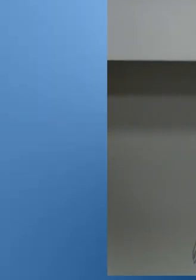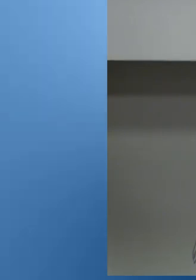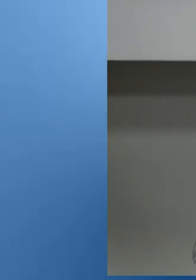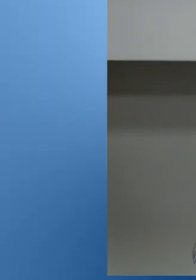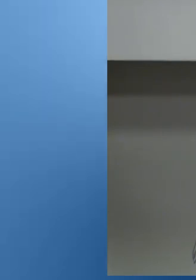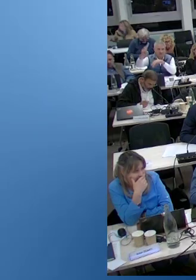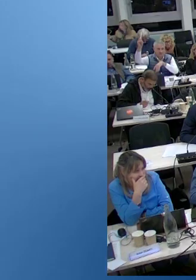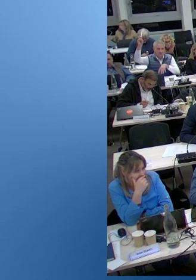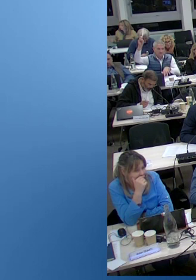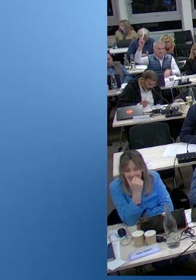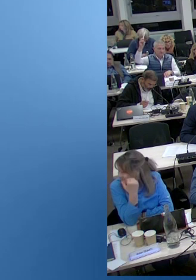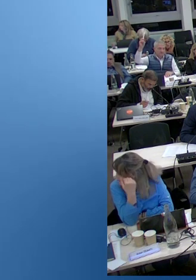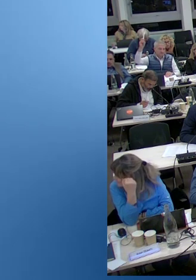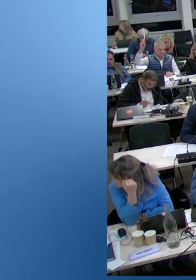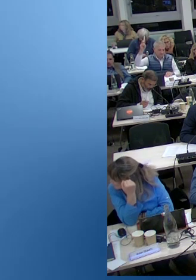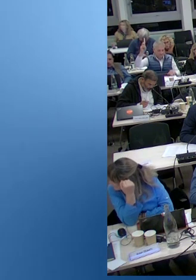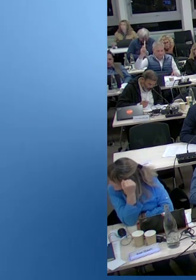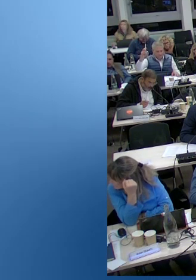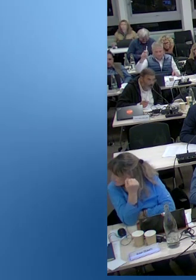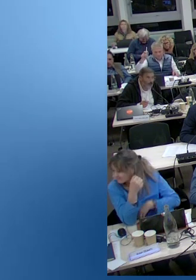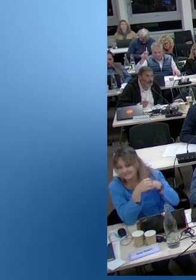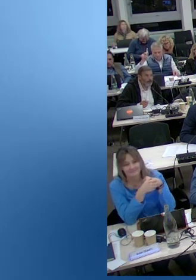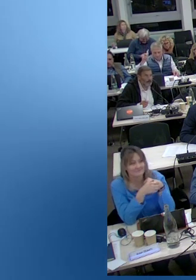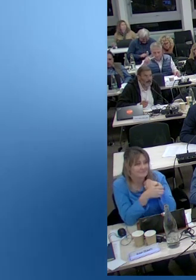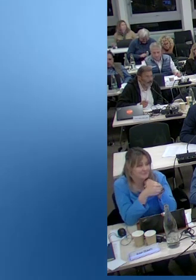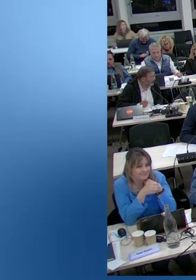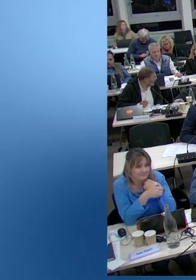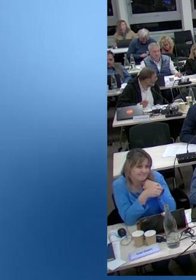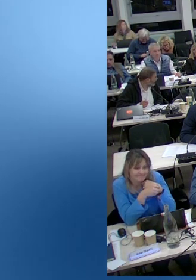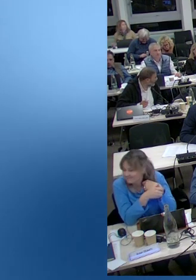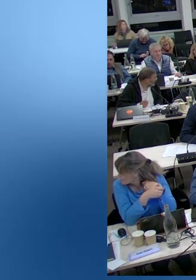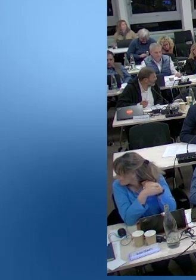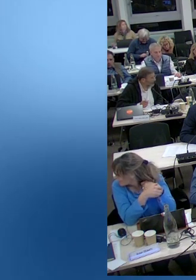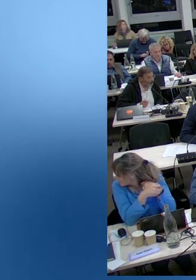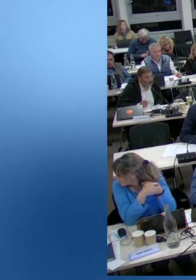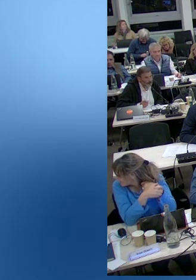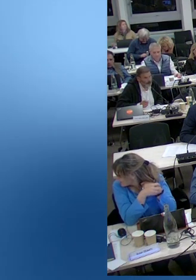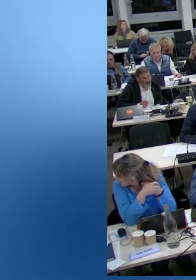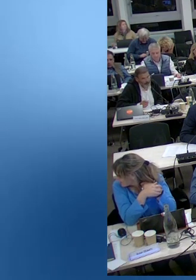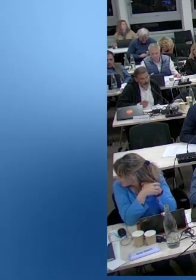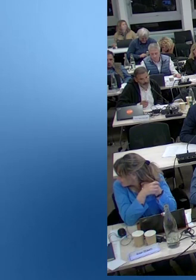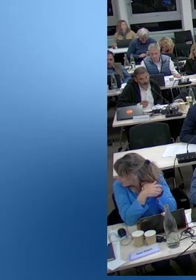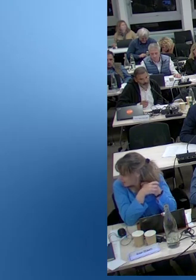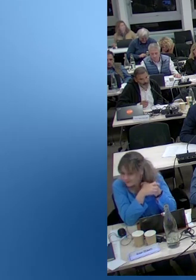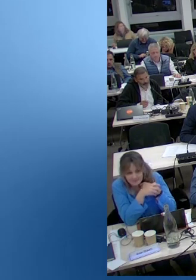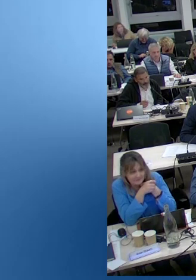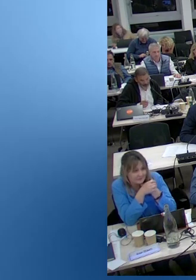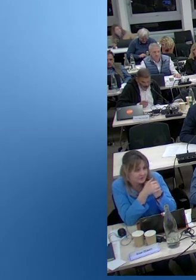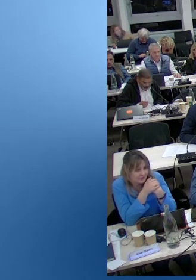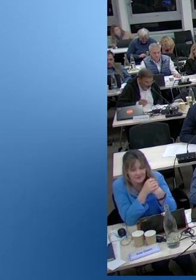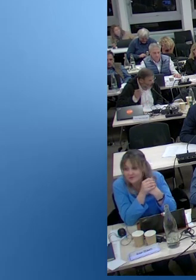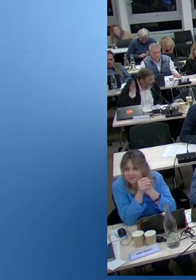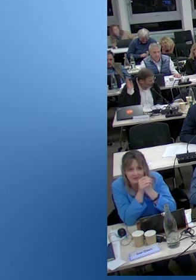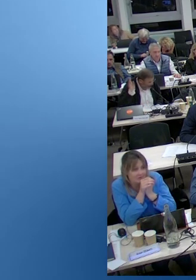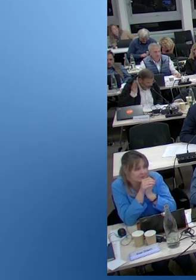qui s'abstient qui vote euh abstention d'oscddc qui vote contre qui vote pour les autres